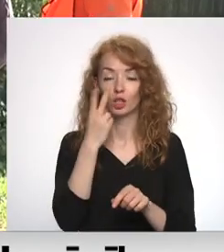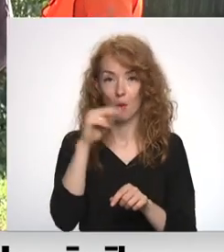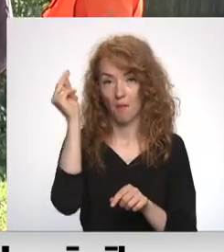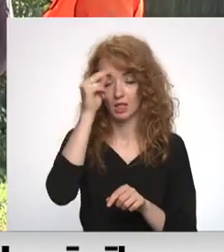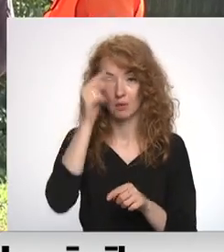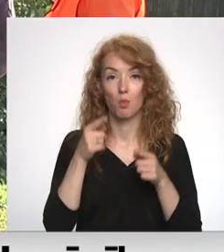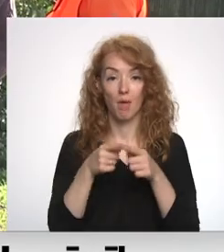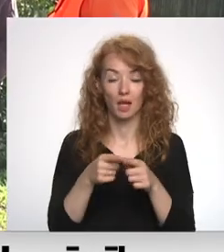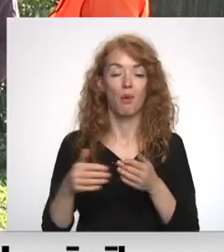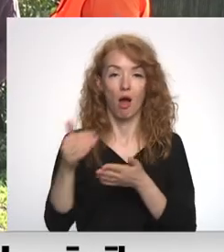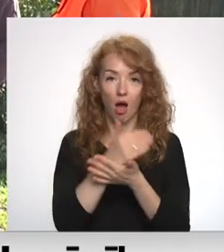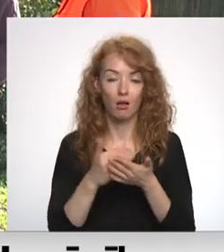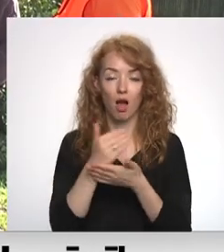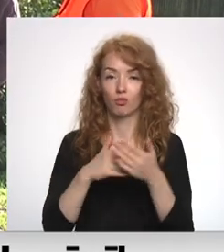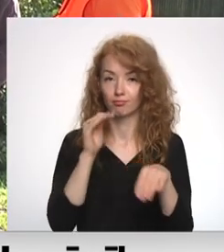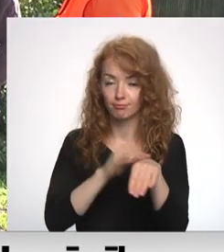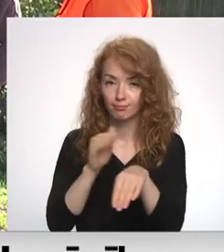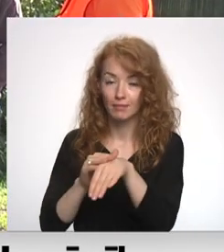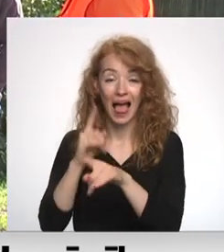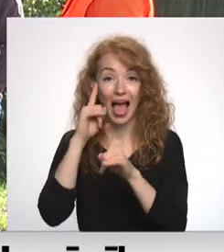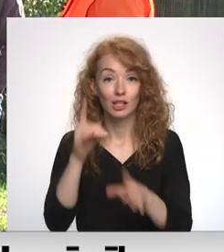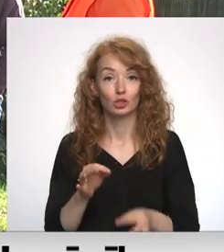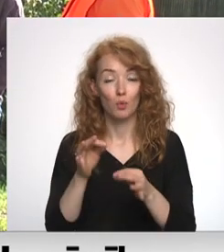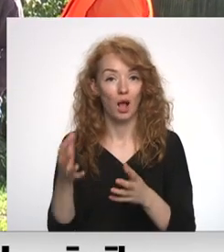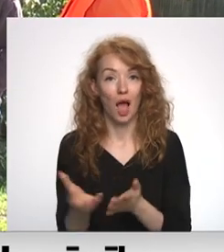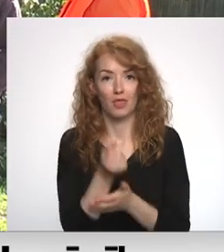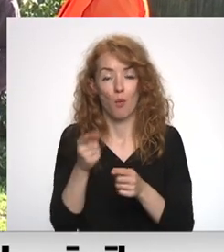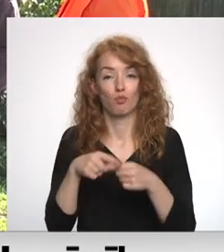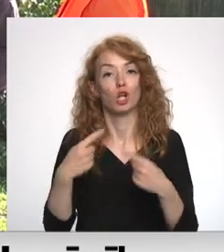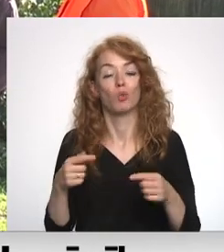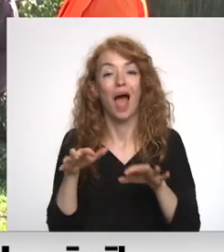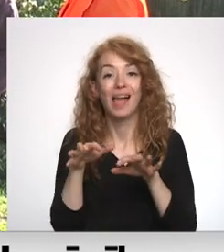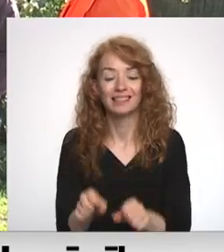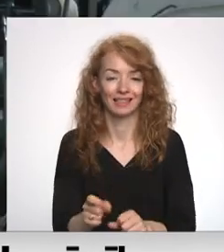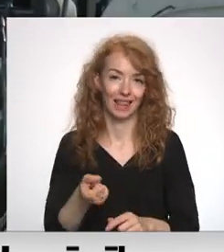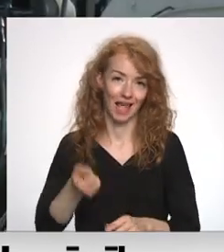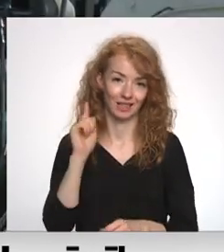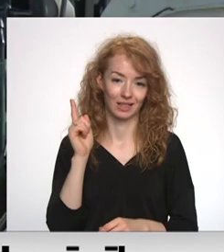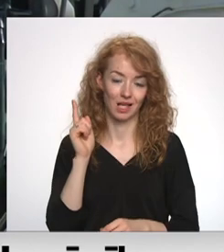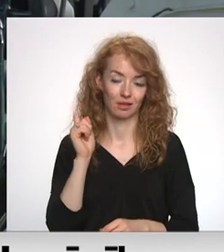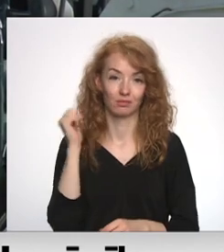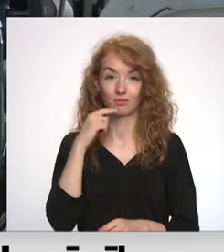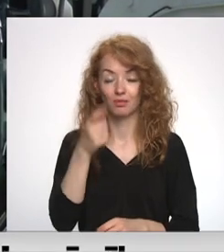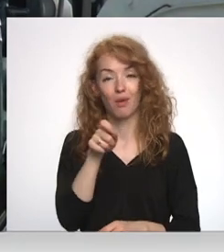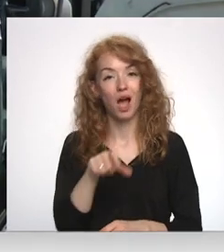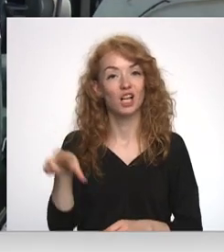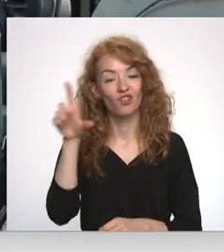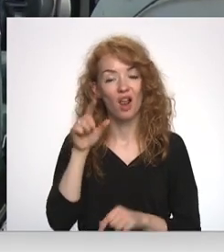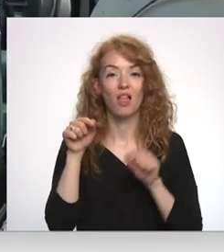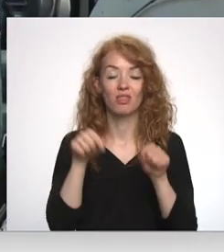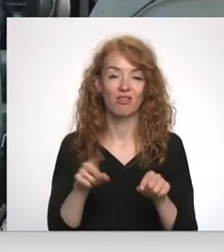mērķiem. Vēl un vēlreiz atgādināt, kā aizdomīgus atrastus priekšmetus aiztikt nedrīkst. Pārsvarā tā ir varbūt